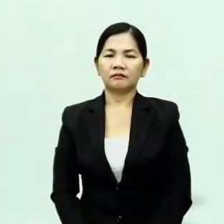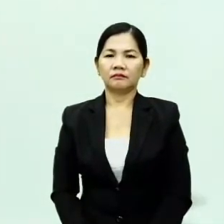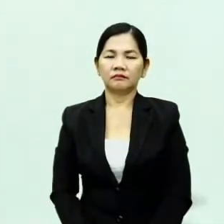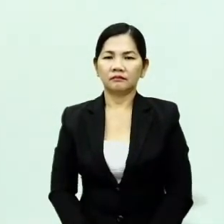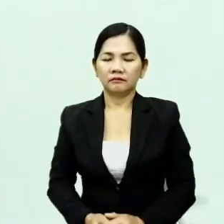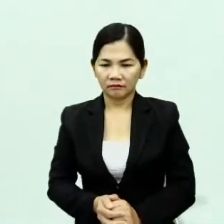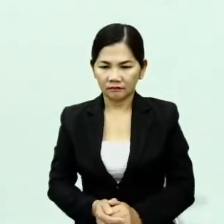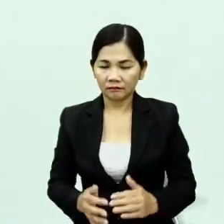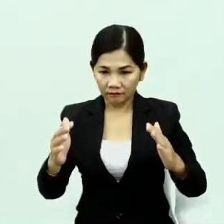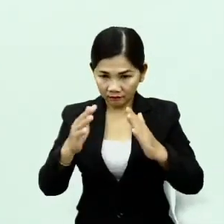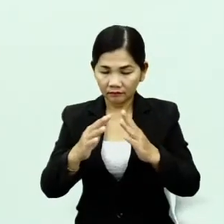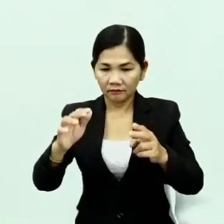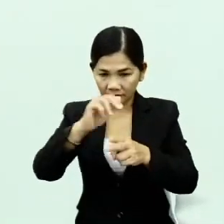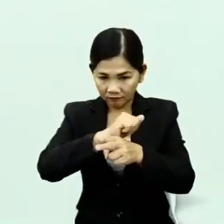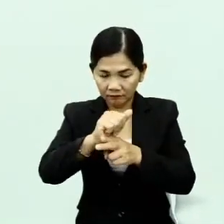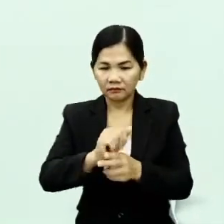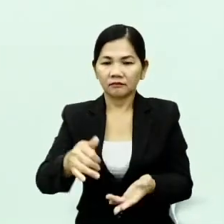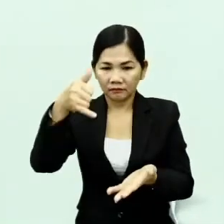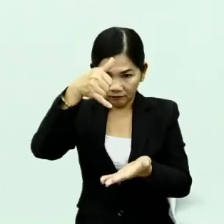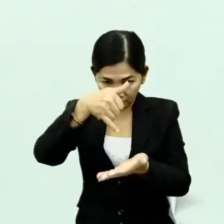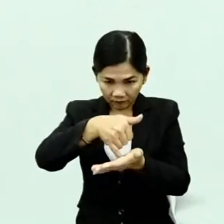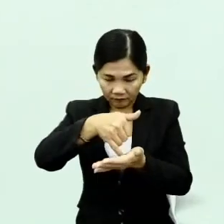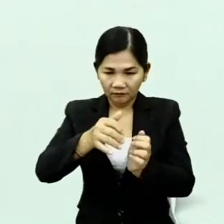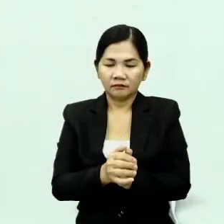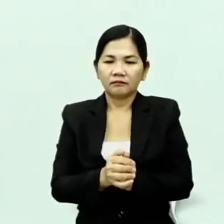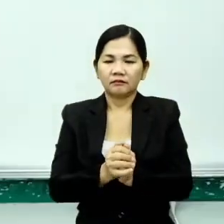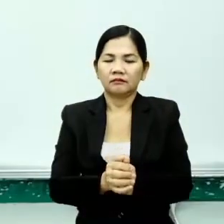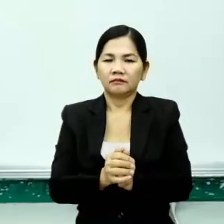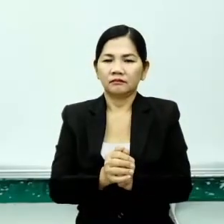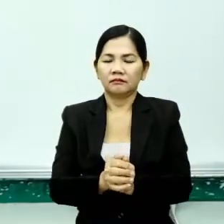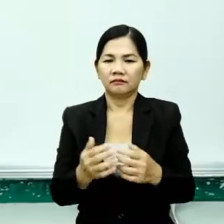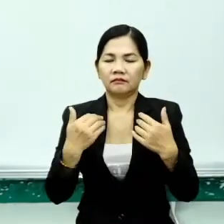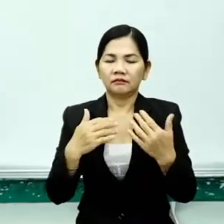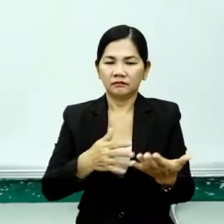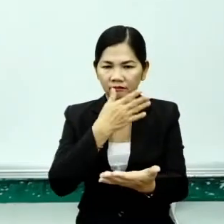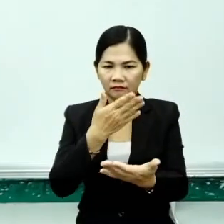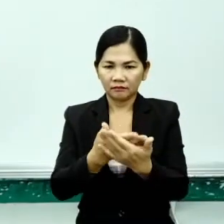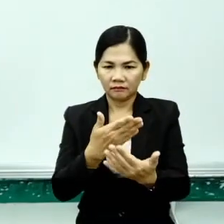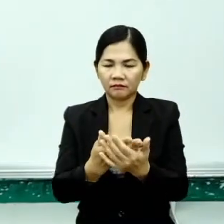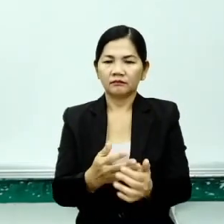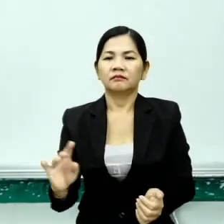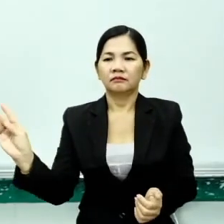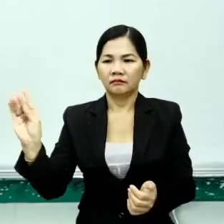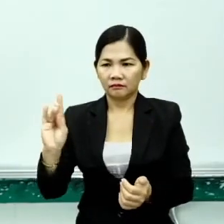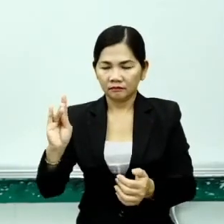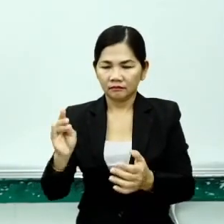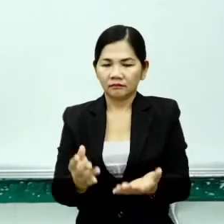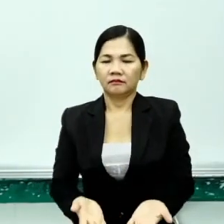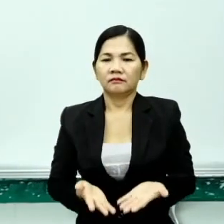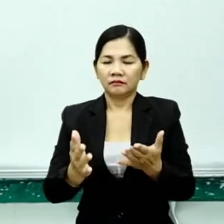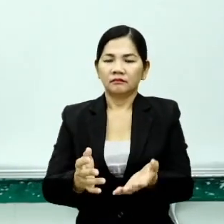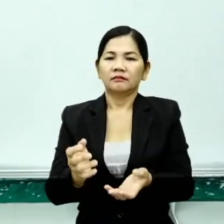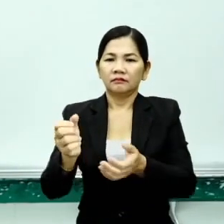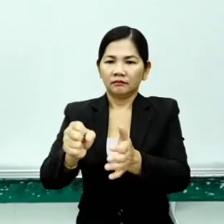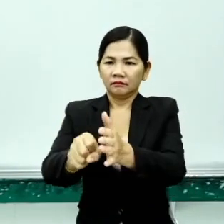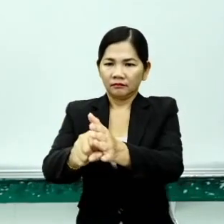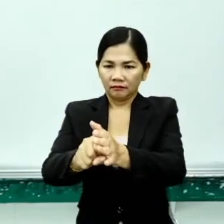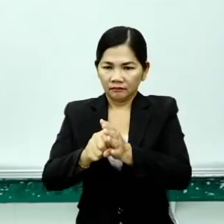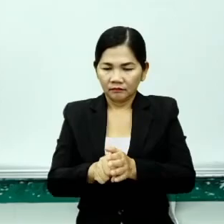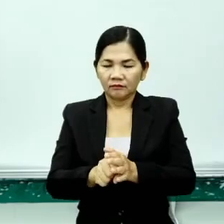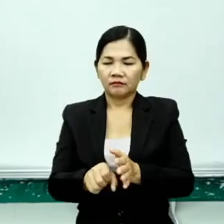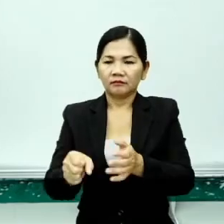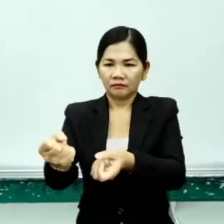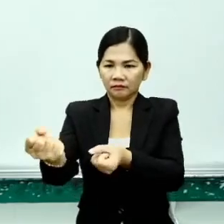chẳng chẳng xâm rập cái cạp tè dương được thằng ngày ní cho rộp chua sát đai phát đo cầm làng